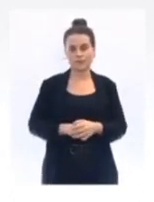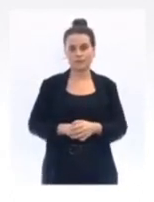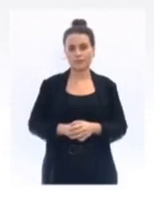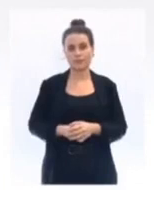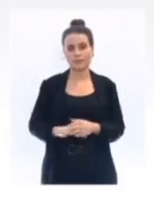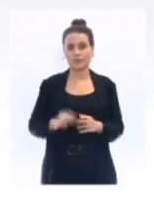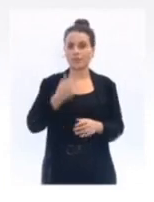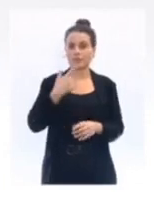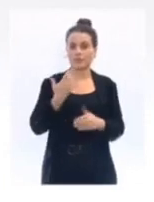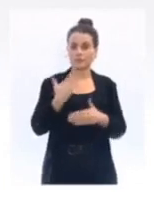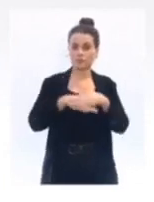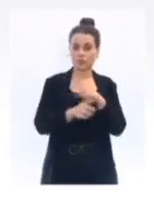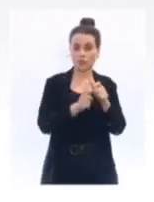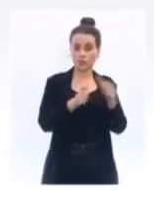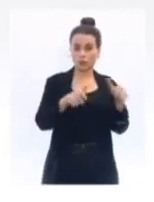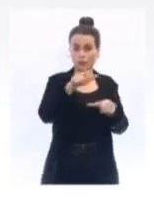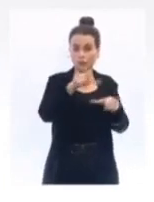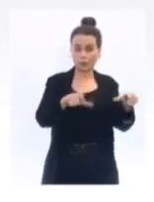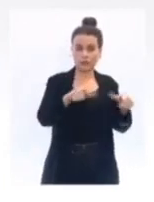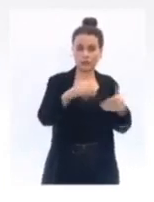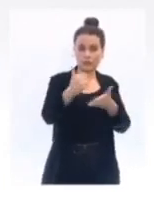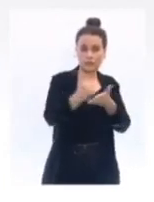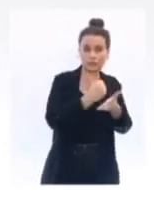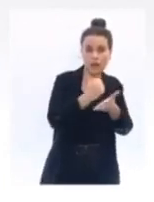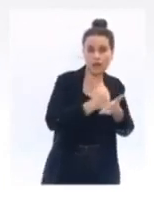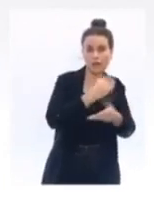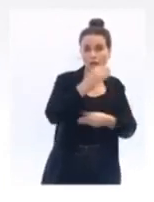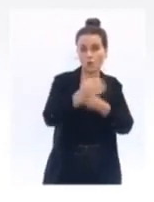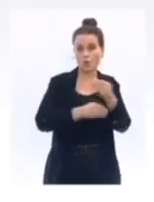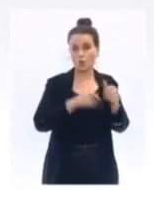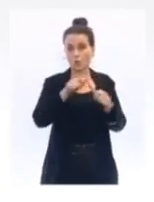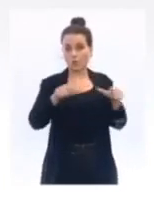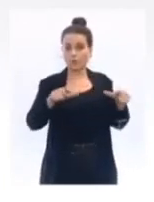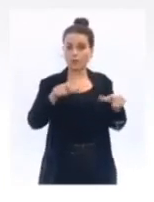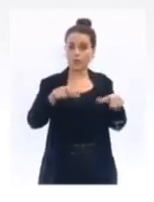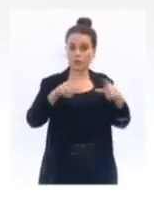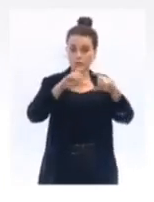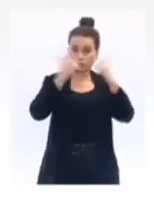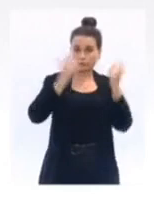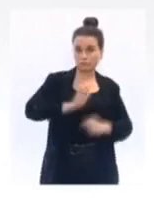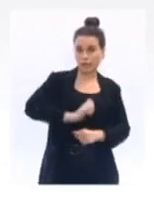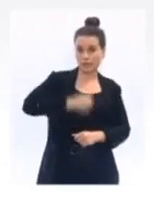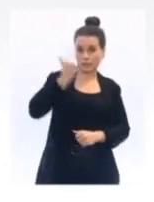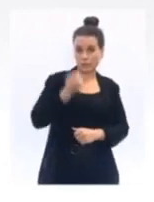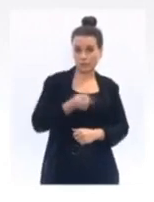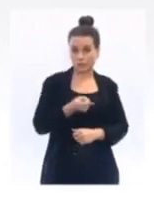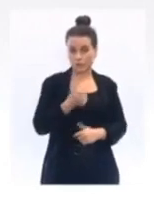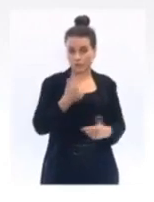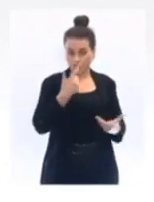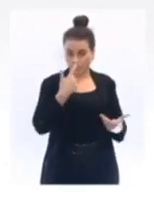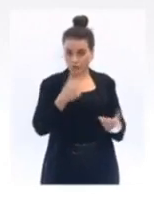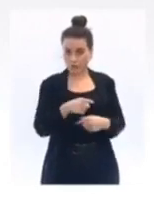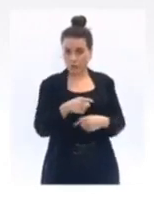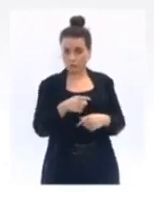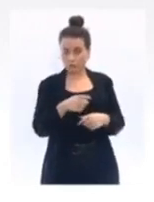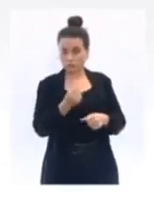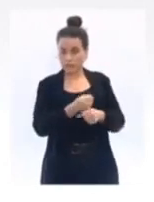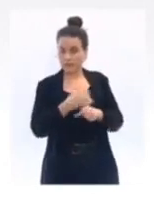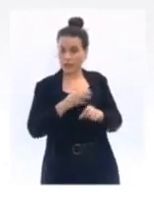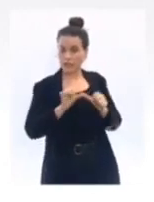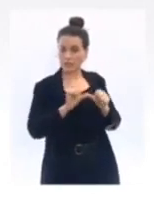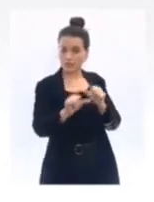Le télétravail n'est pas une option. Cette obligation sera inscrite dans la nouvelle version du protocole national